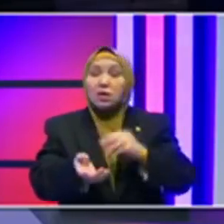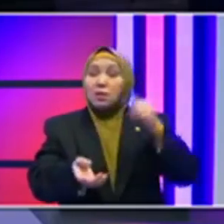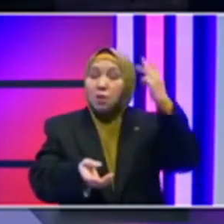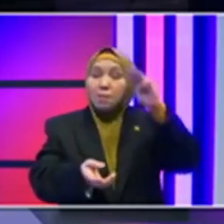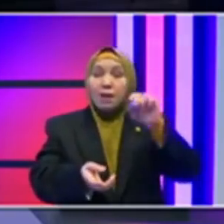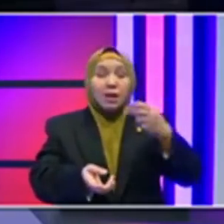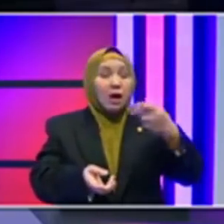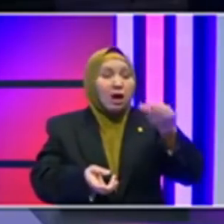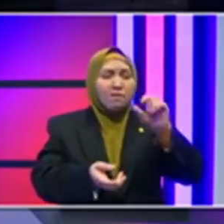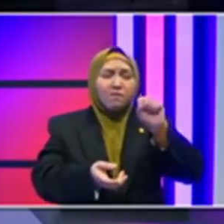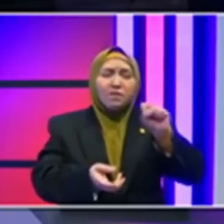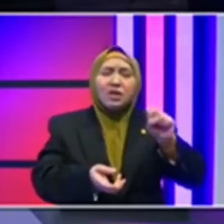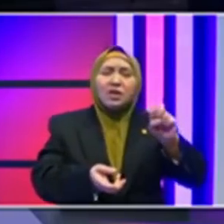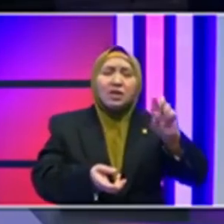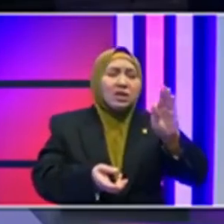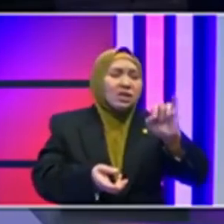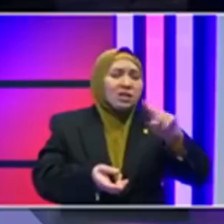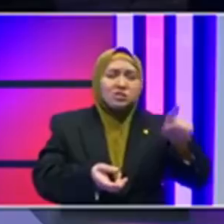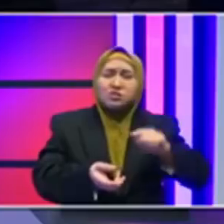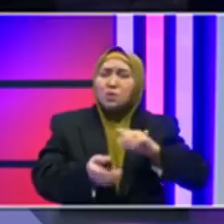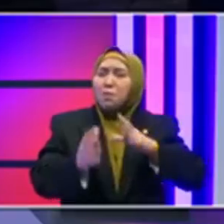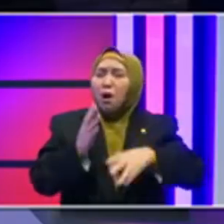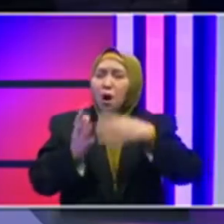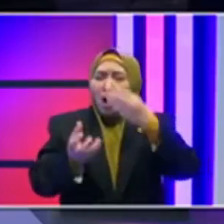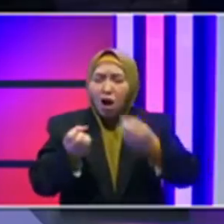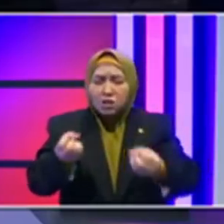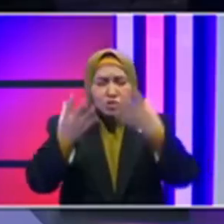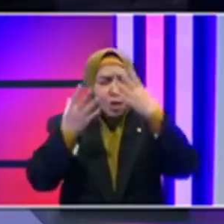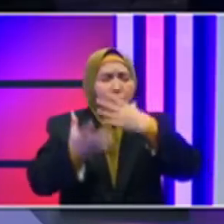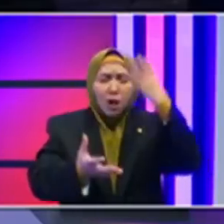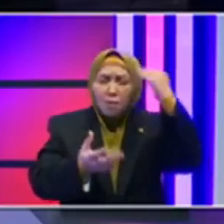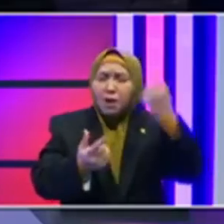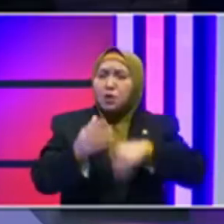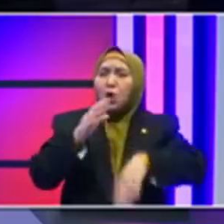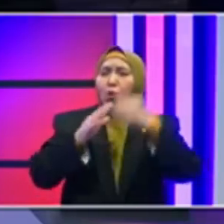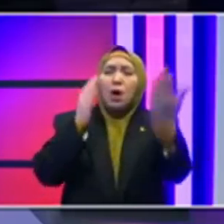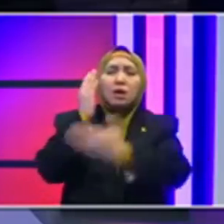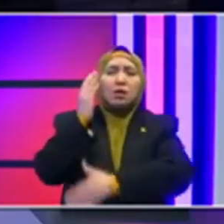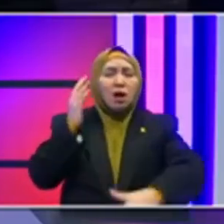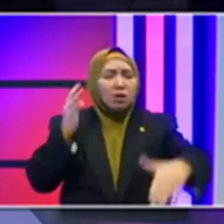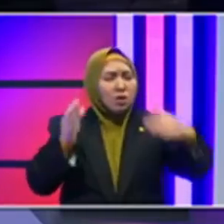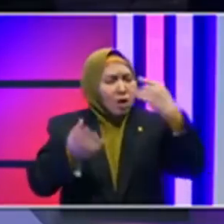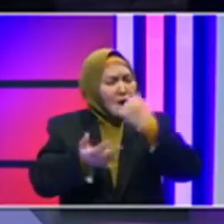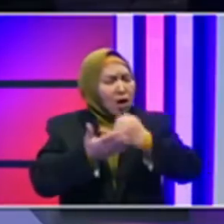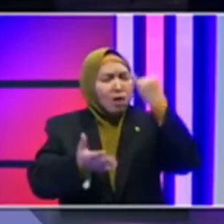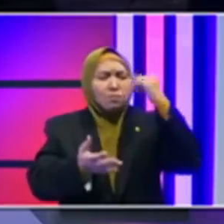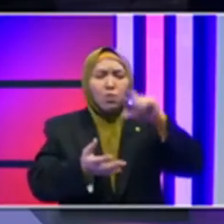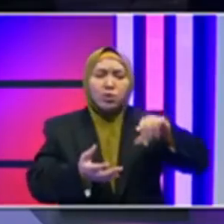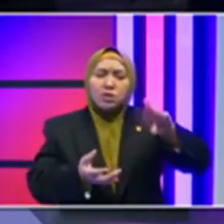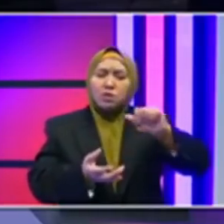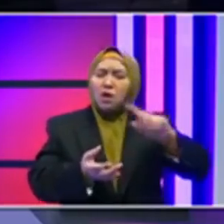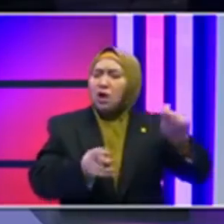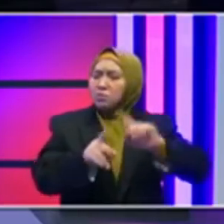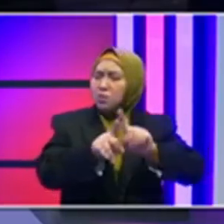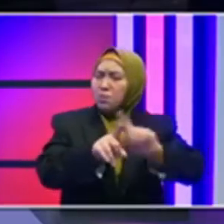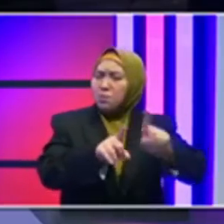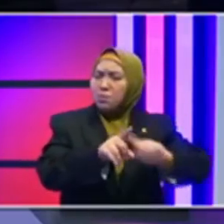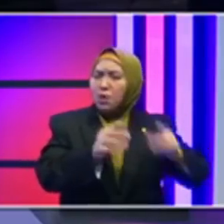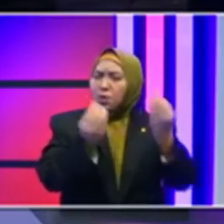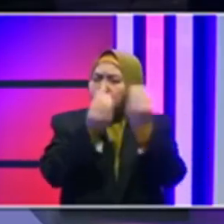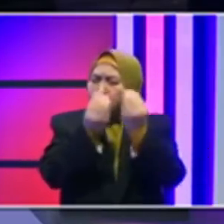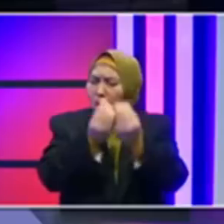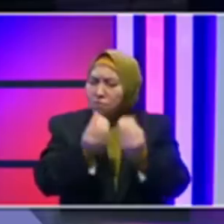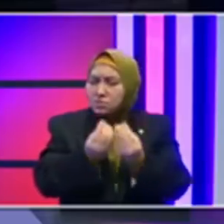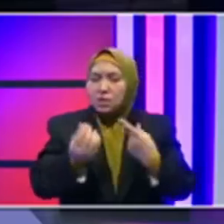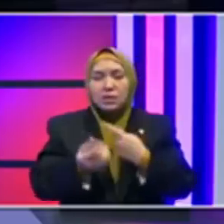banyak pengalaman ya di luar negara dalam negara ilmu qiroat Ilmu Tafsir berbagai perkara kita tidak melihat